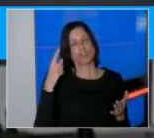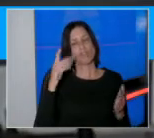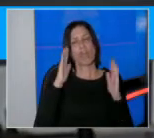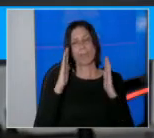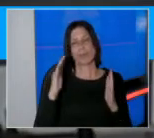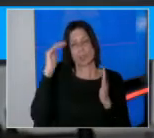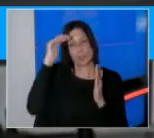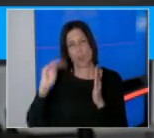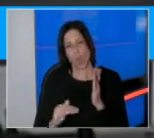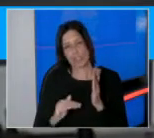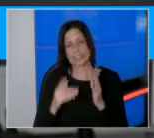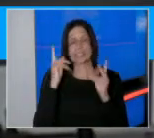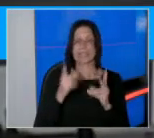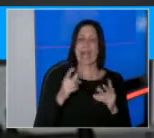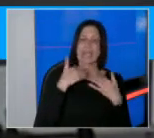יורדת.